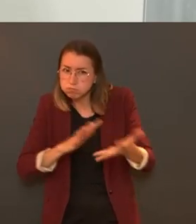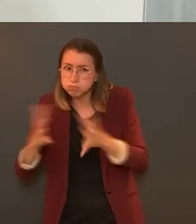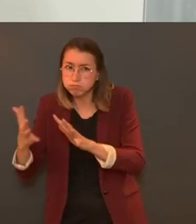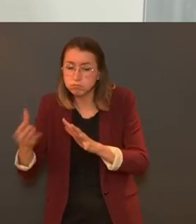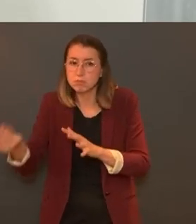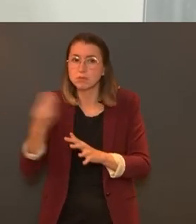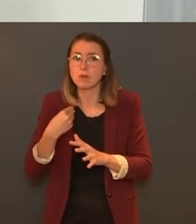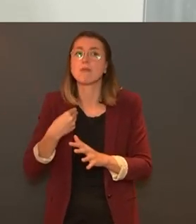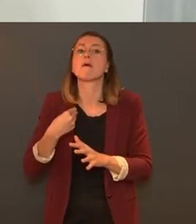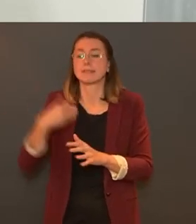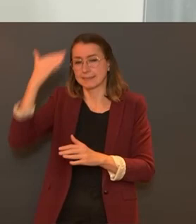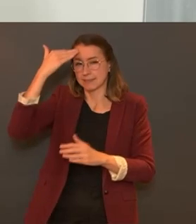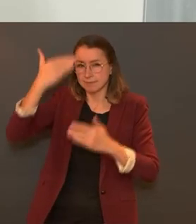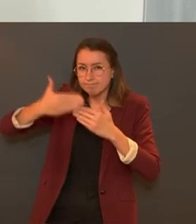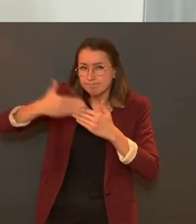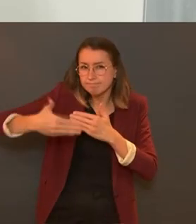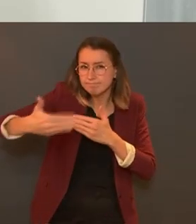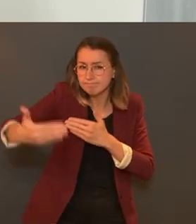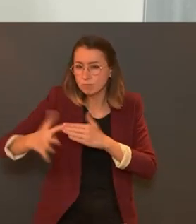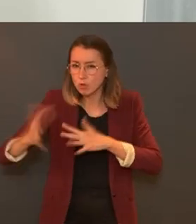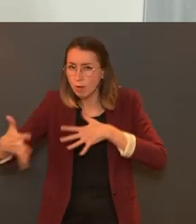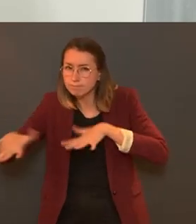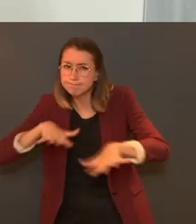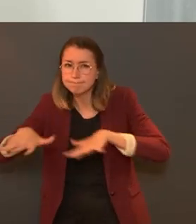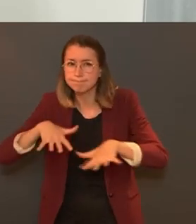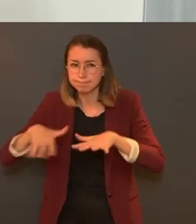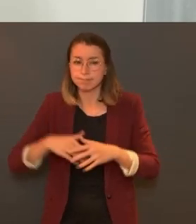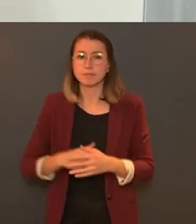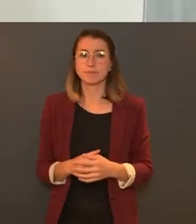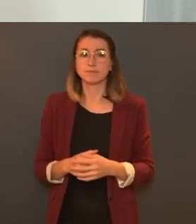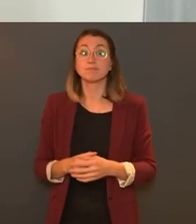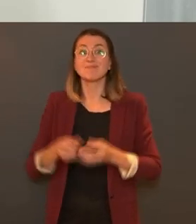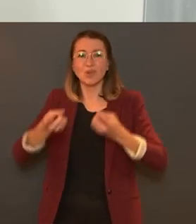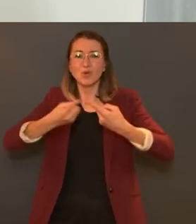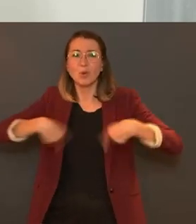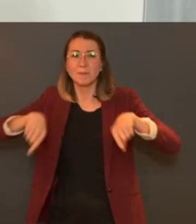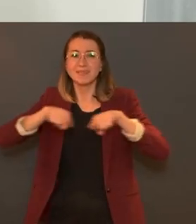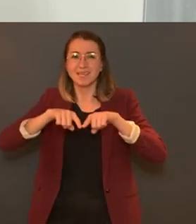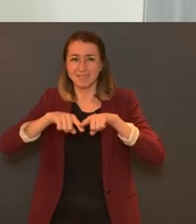L'objectif est d'aboutir en comité de concertation sur ce sujet particulier dans 2 semaines.